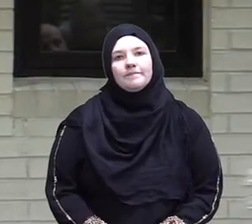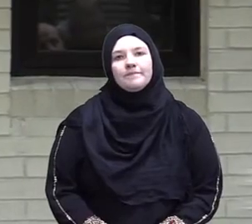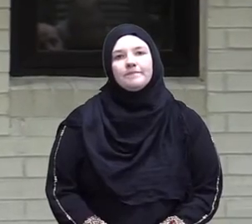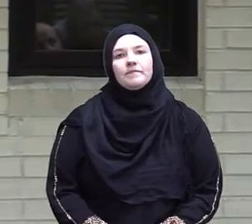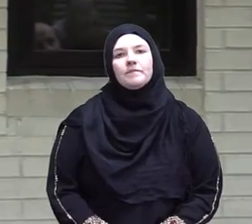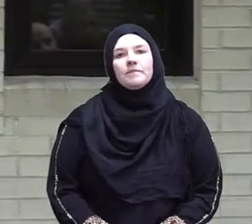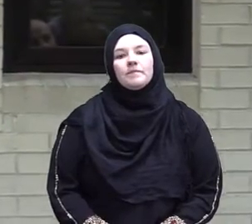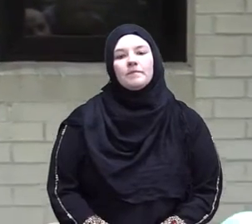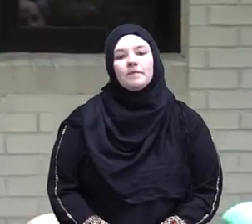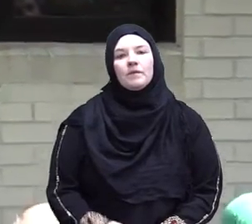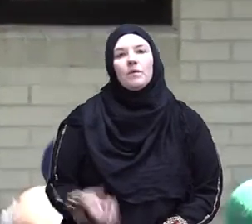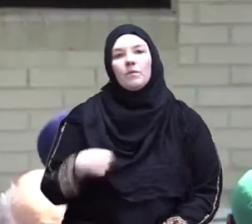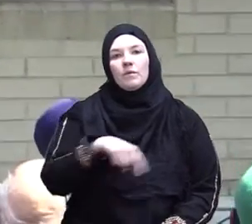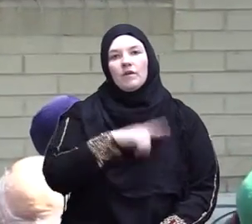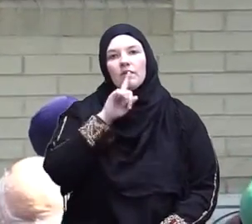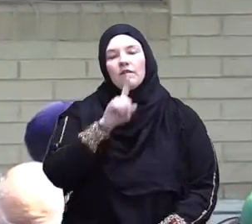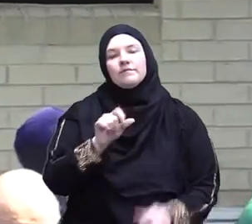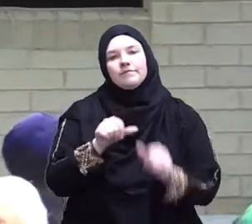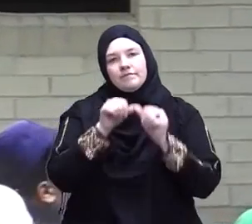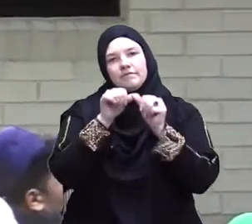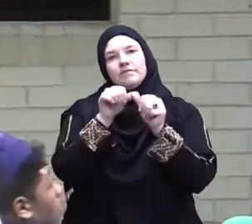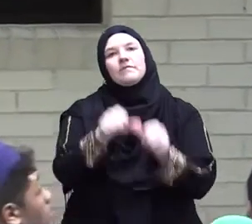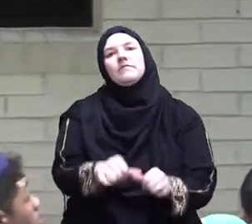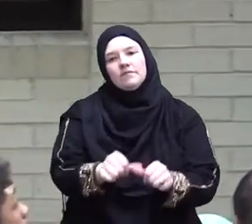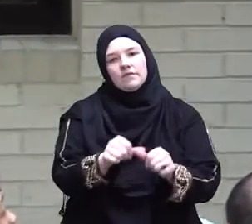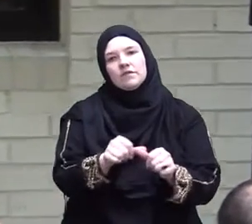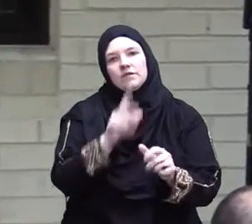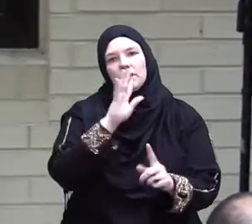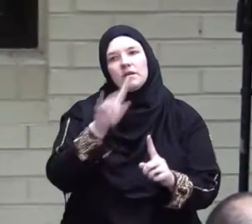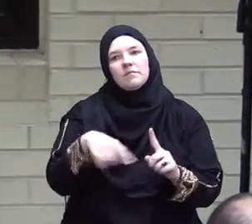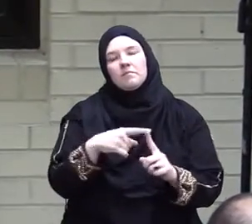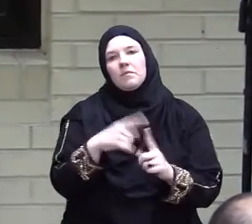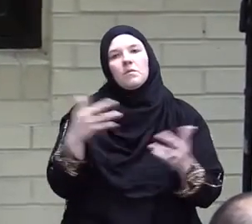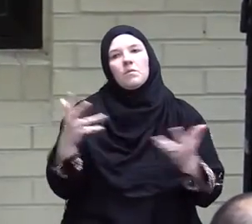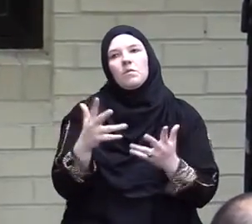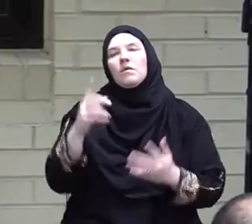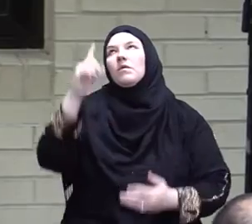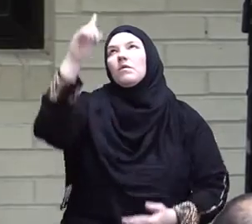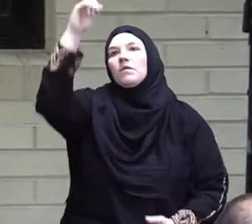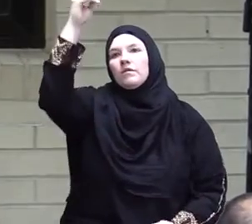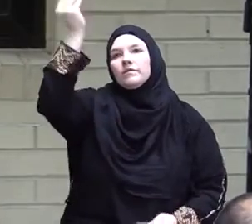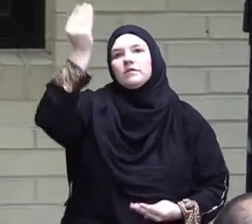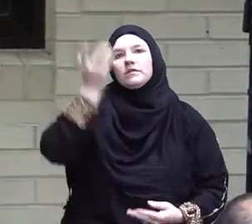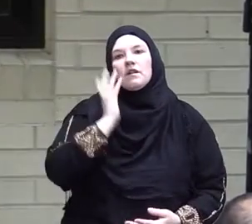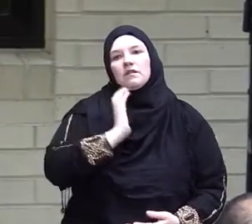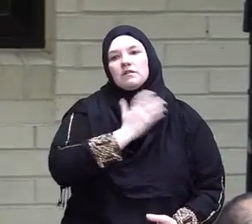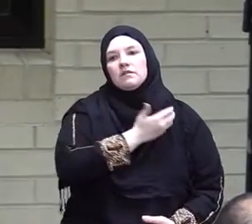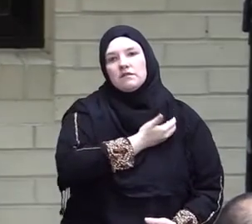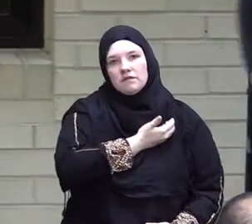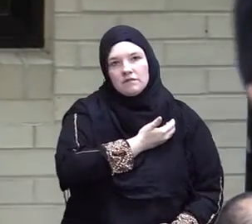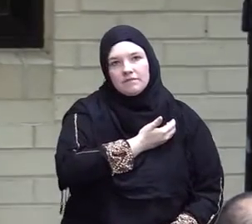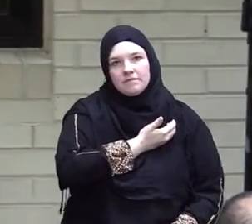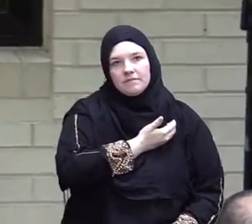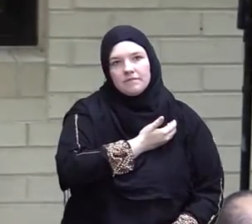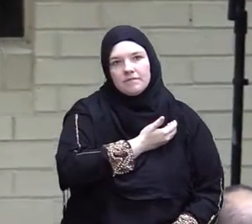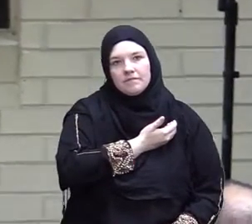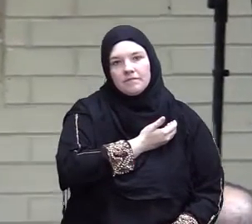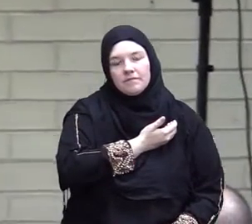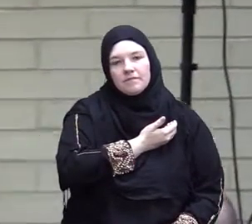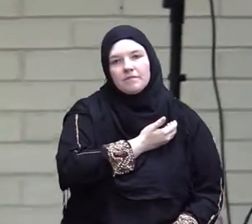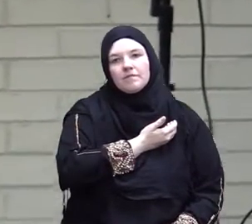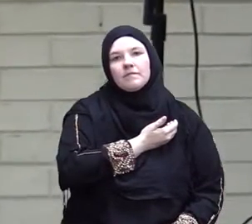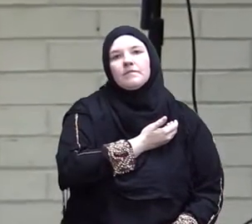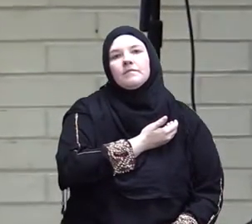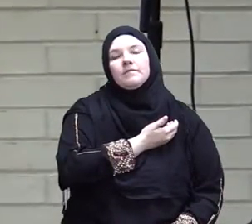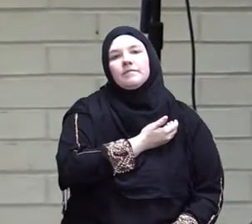We are continuing to track what Allah سبحانه وتعالى says about and